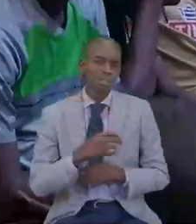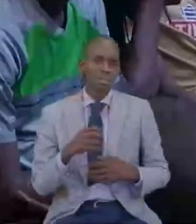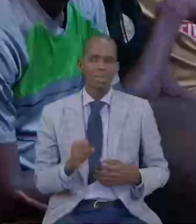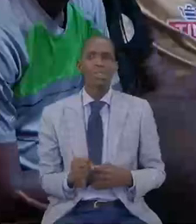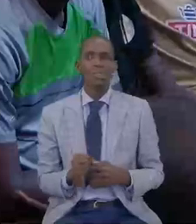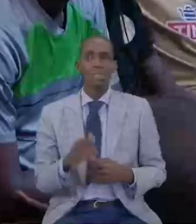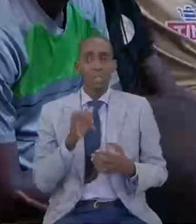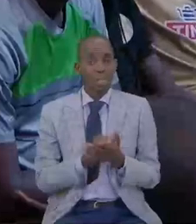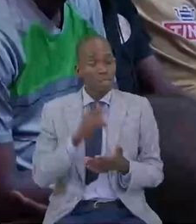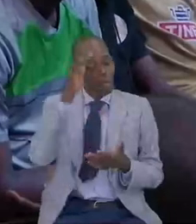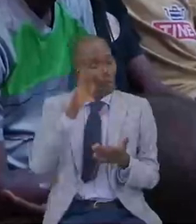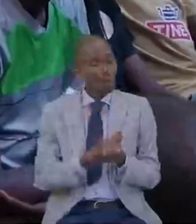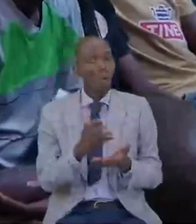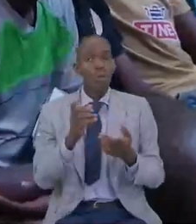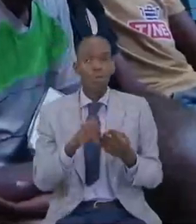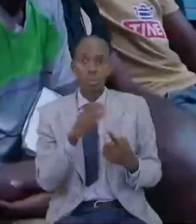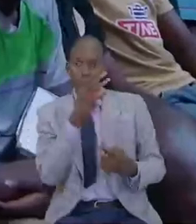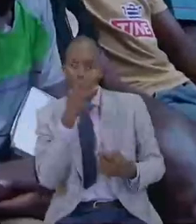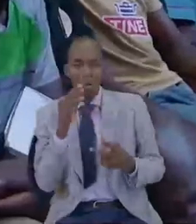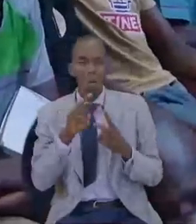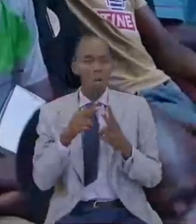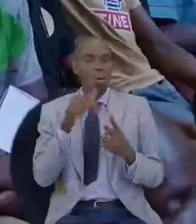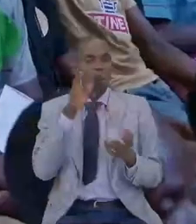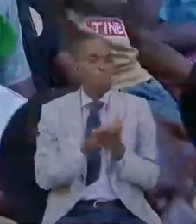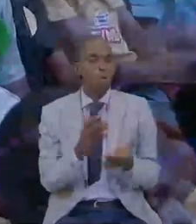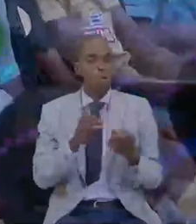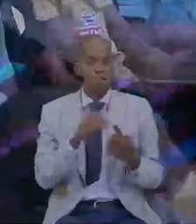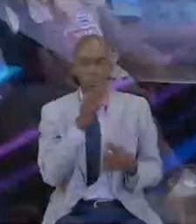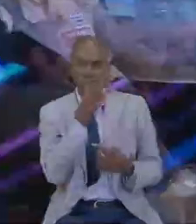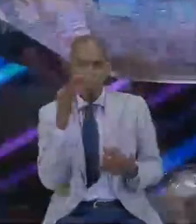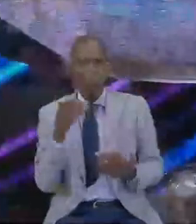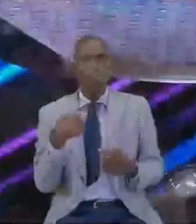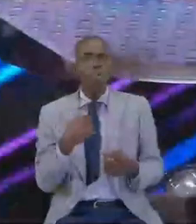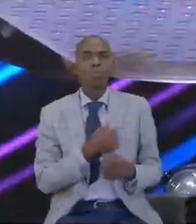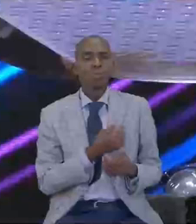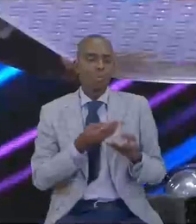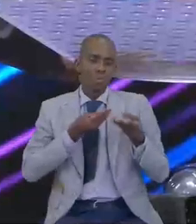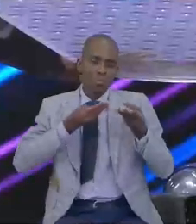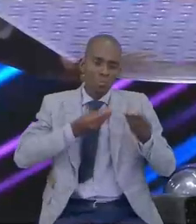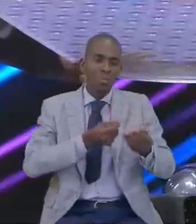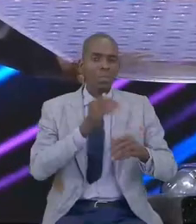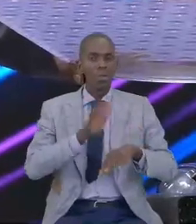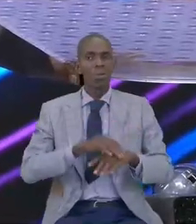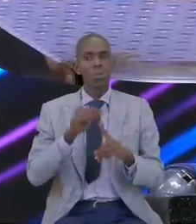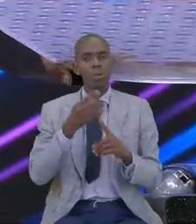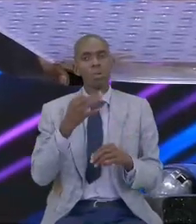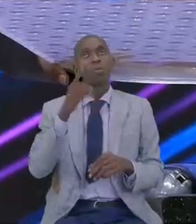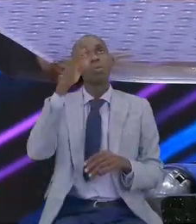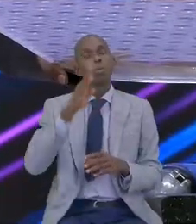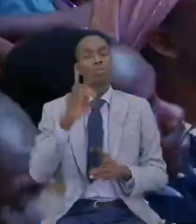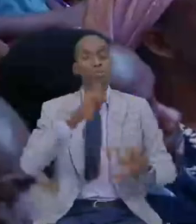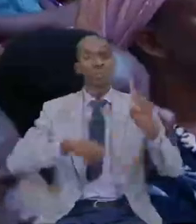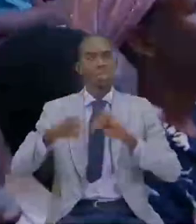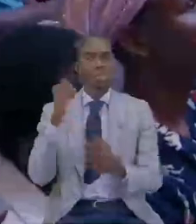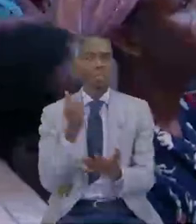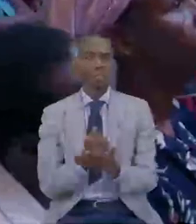veut jeûner ou la femme veut jeûner, nous devons nous nourrir de la parole de Dieu. Donnez-moi un bon amen.